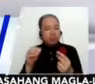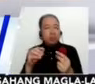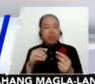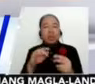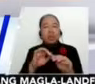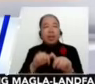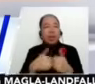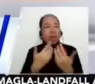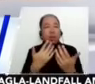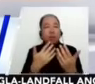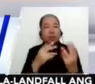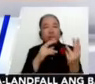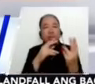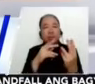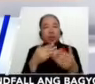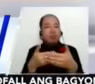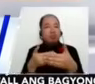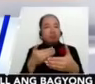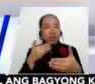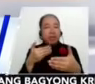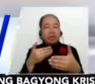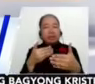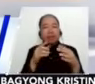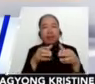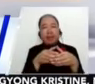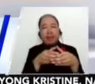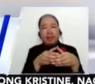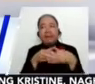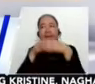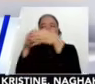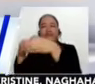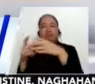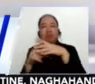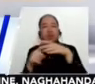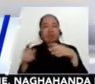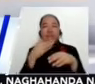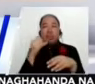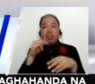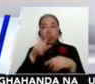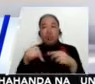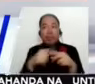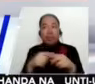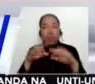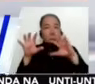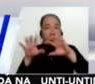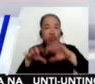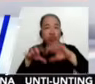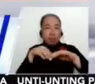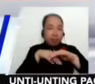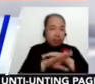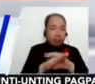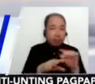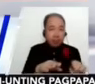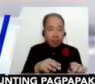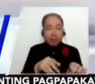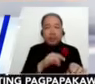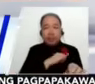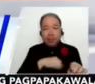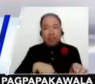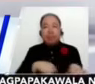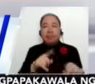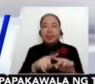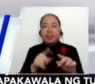ng preemptive evacuation. Mas mainam na sa paglandfall ni Bagyong Christine ay nasa ligtas ng lugar ang ating mga kababayan. Ayon